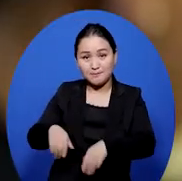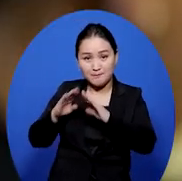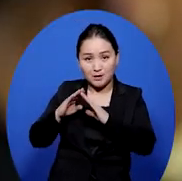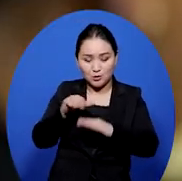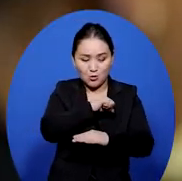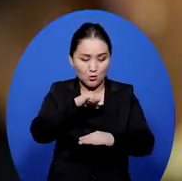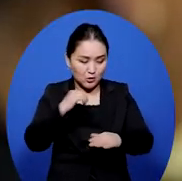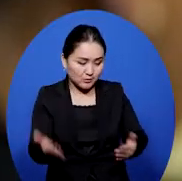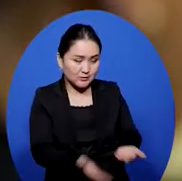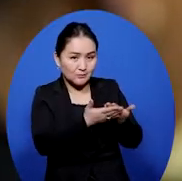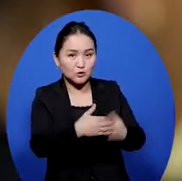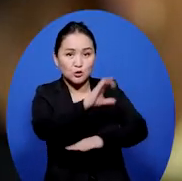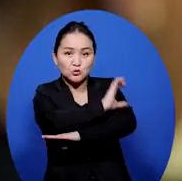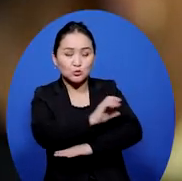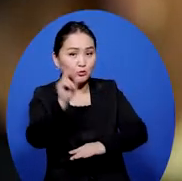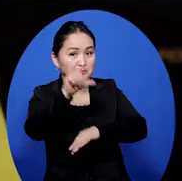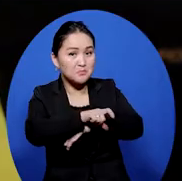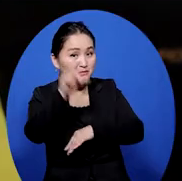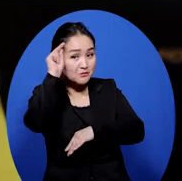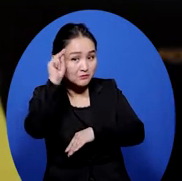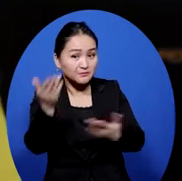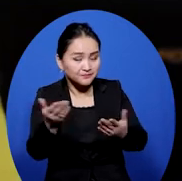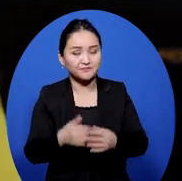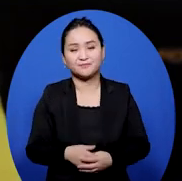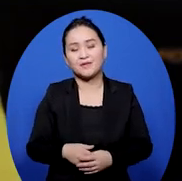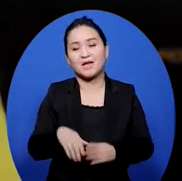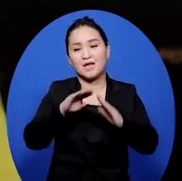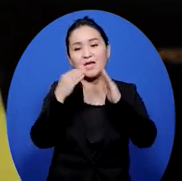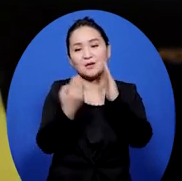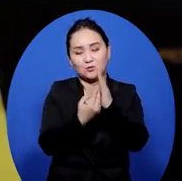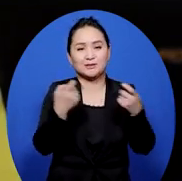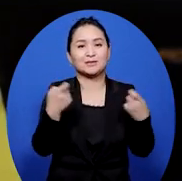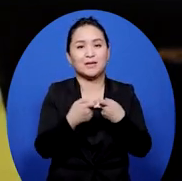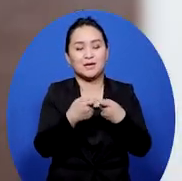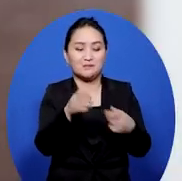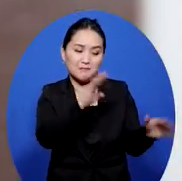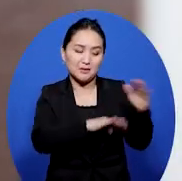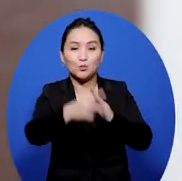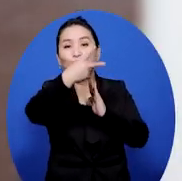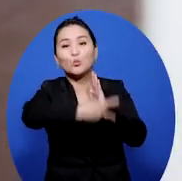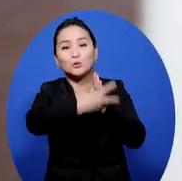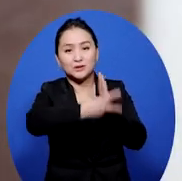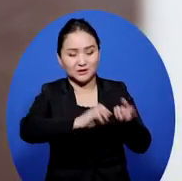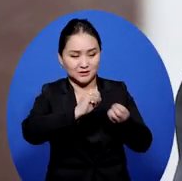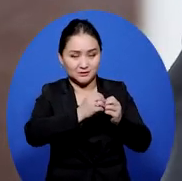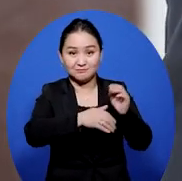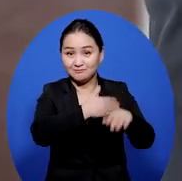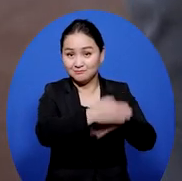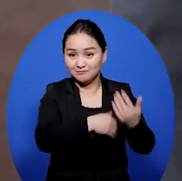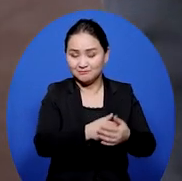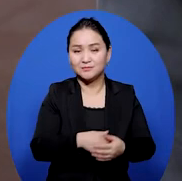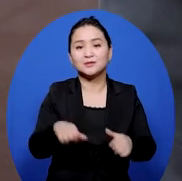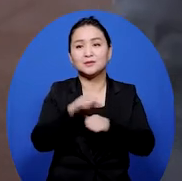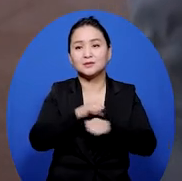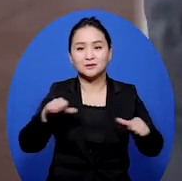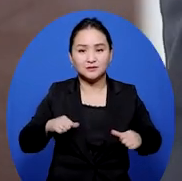үзүүлэх, сургууль соёл сурах юу гэдэг нь тийм. Тэгээд дээр нь одоо тэр гэр үлдэнд тохирсон нөхцөл байдлын үнэлгээг нь бас хийгээд ингээд давхар явж байгаа. Тэгэхээр яг